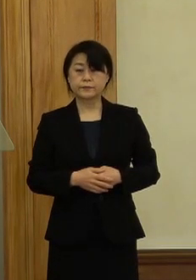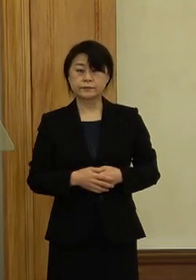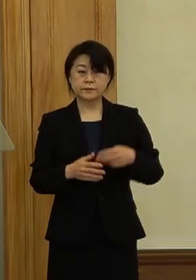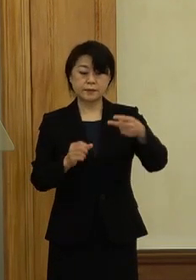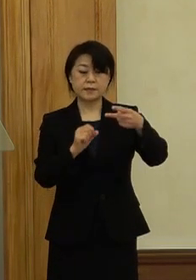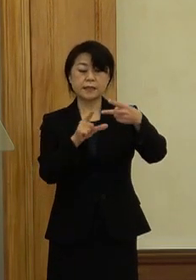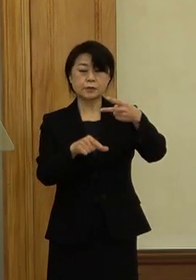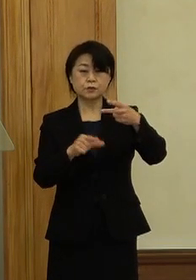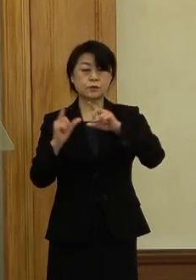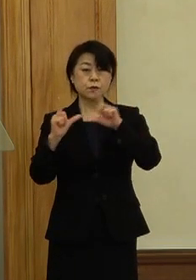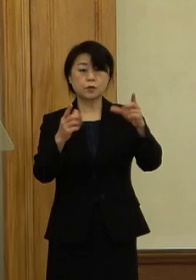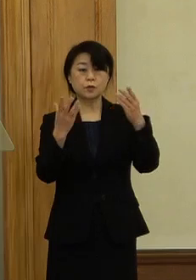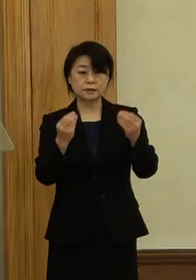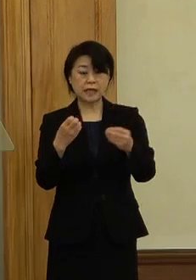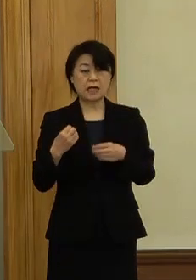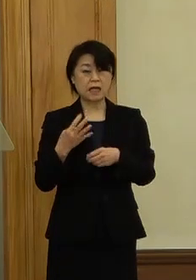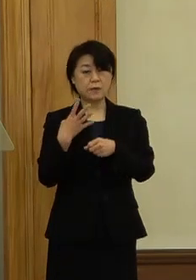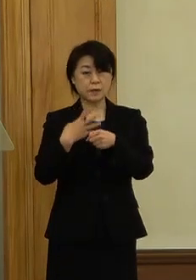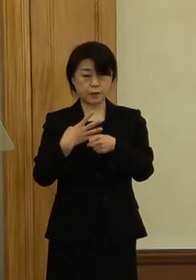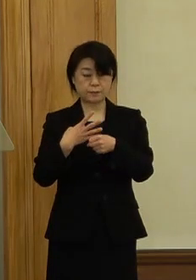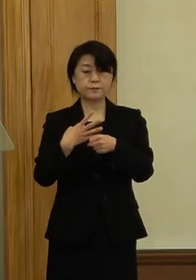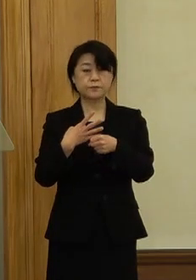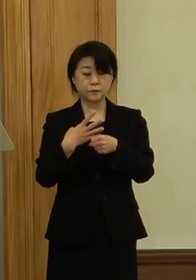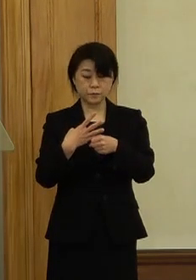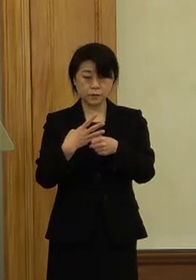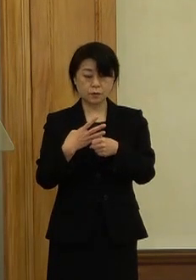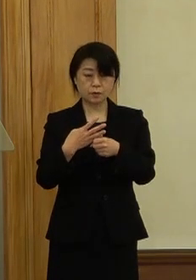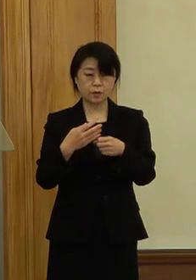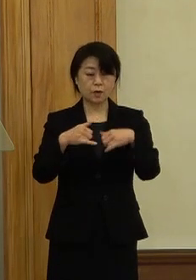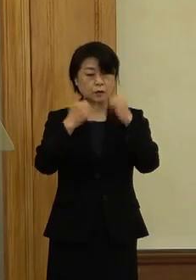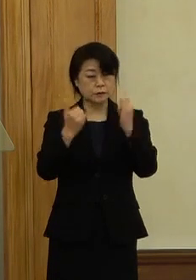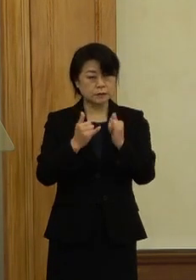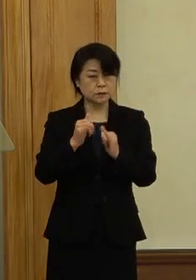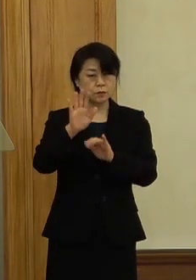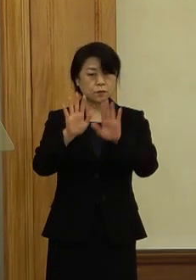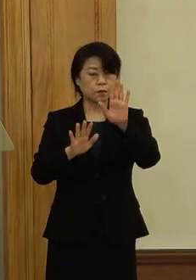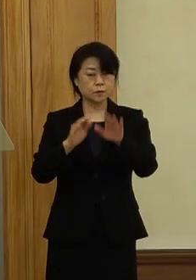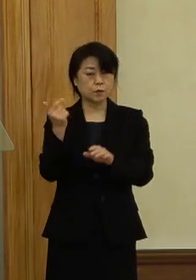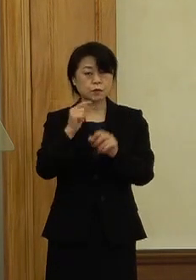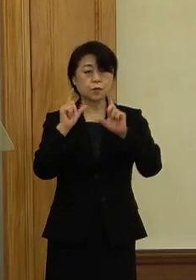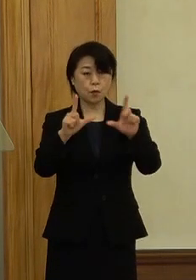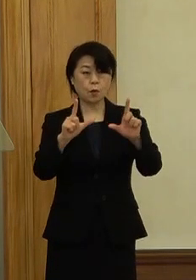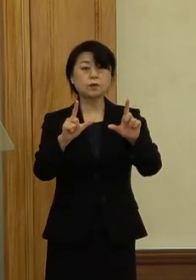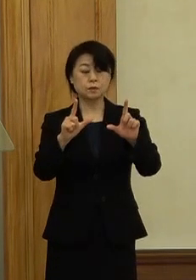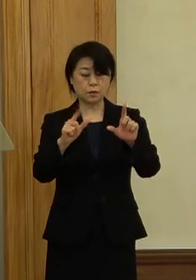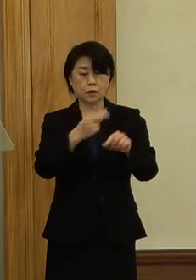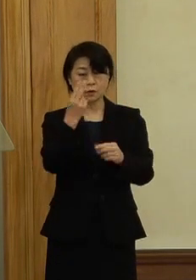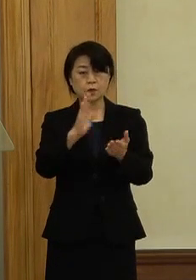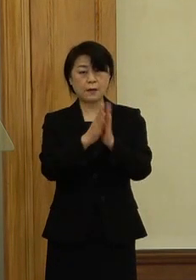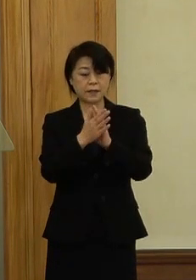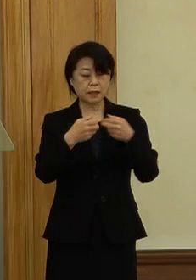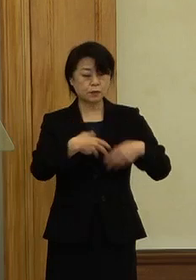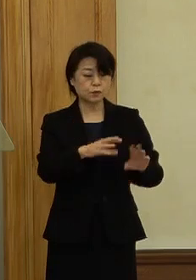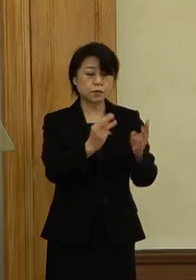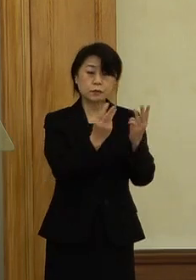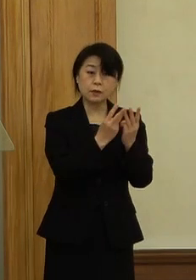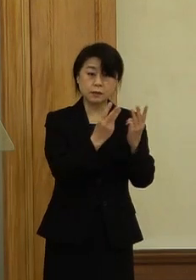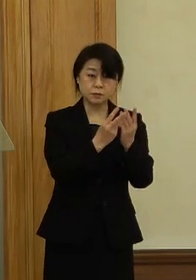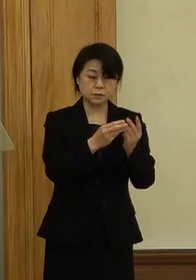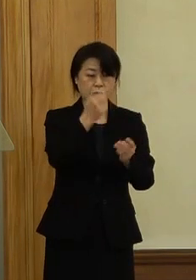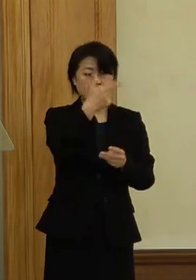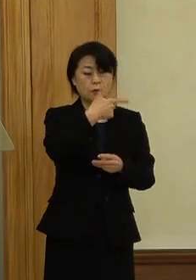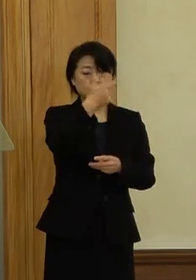2月に公表されました令和4年の人口動態統計速報によりますと、本県の出生数は